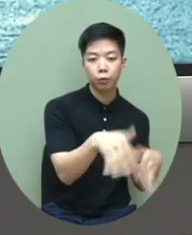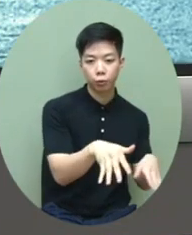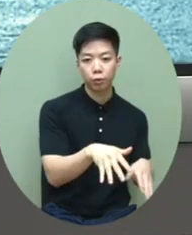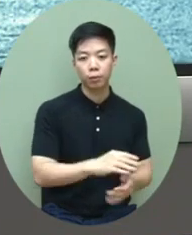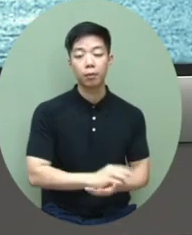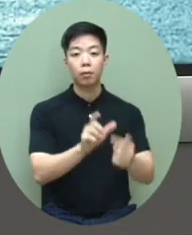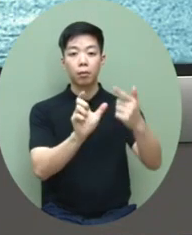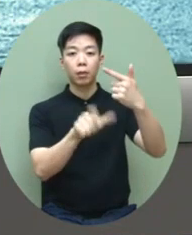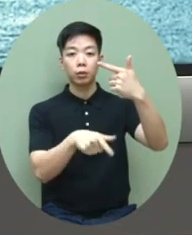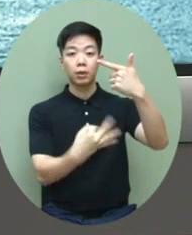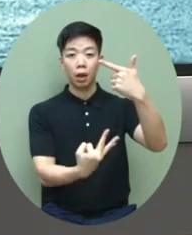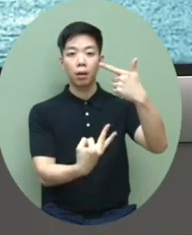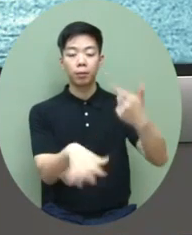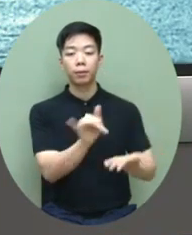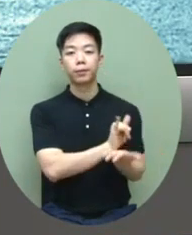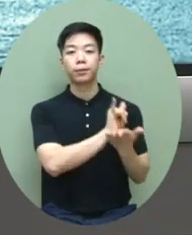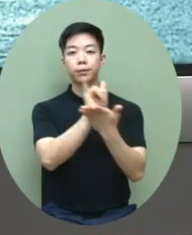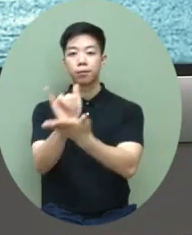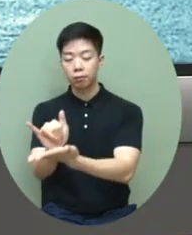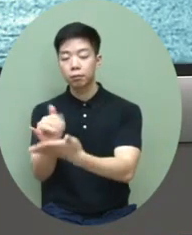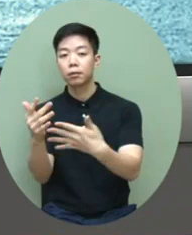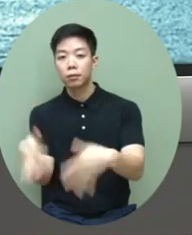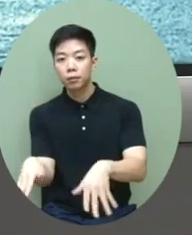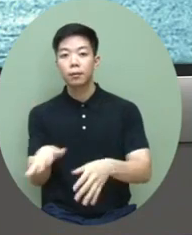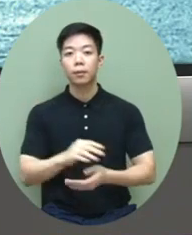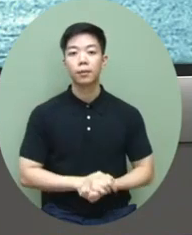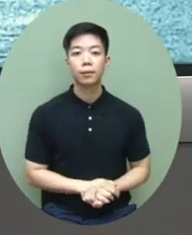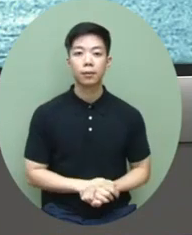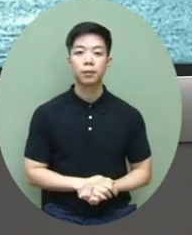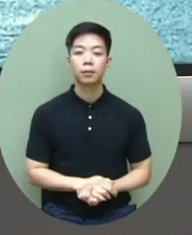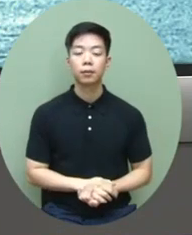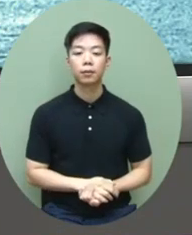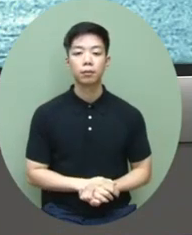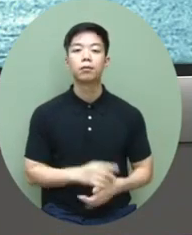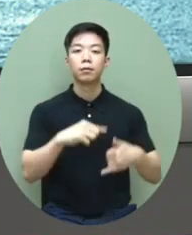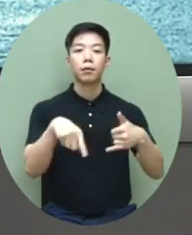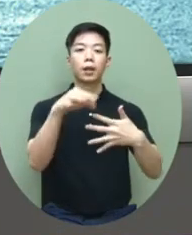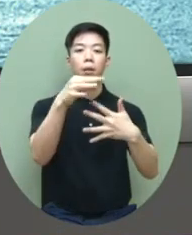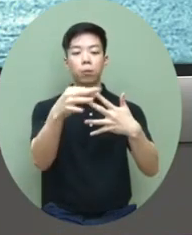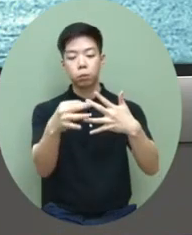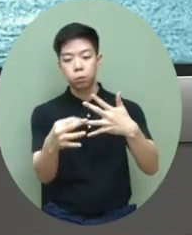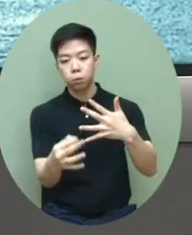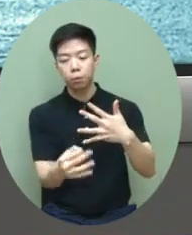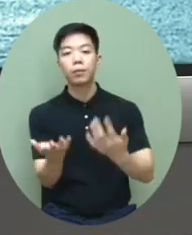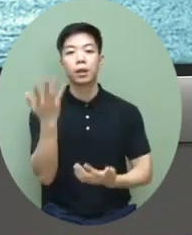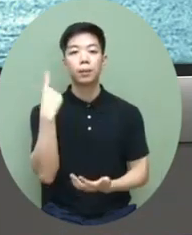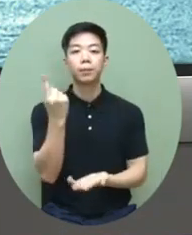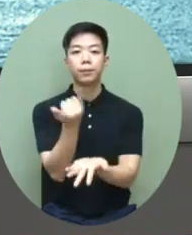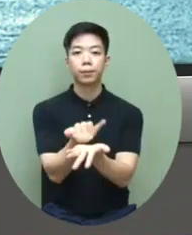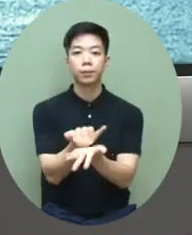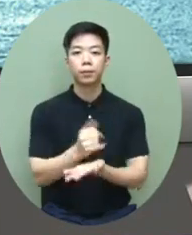應該係8月3日入院嘅嚇。入咗院之後咧，都情況都一路差啦。咁所以都係琴日不治